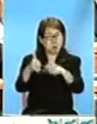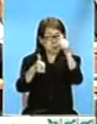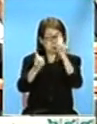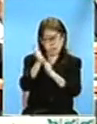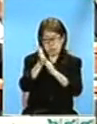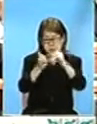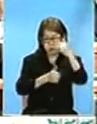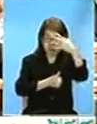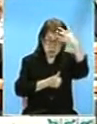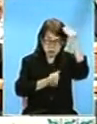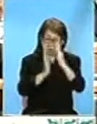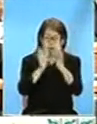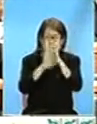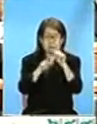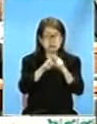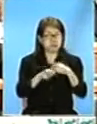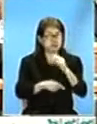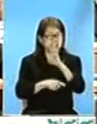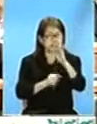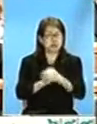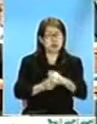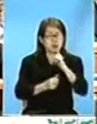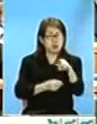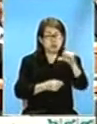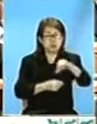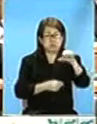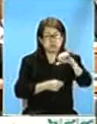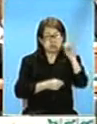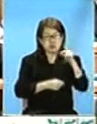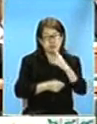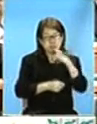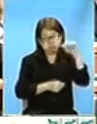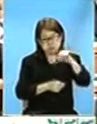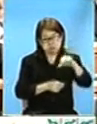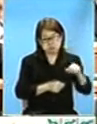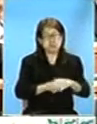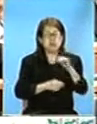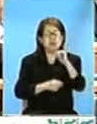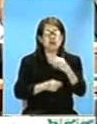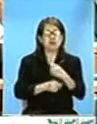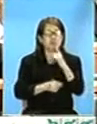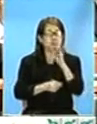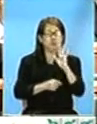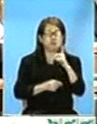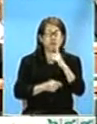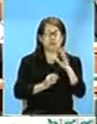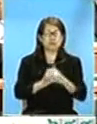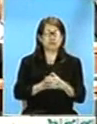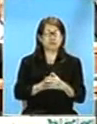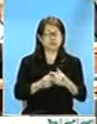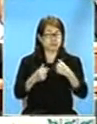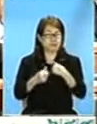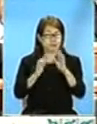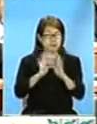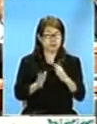มืองและไม่ยกใครหรือไม่ถีบถ่มใครให้เป็นสัตว์นรกนั่นไม่ใช่สิ่งที่ผม